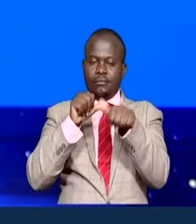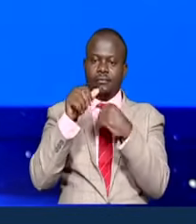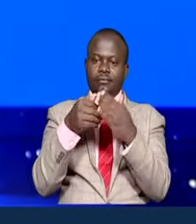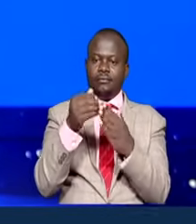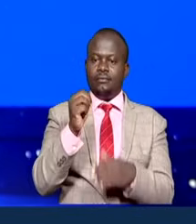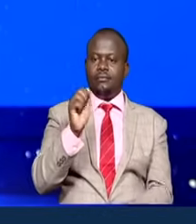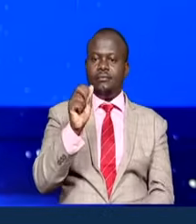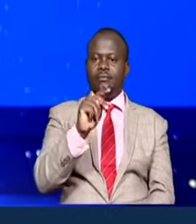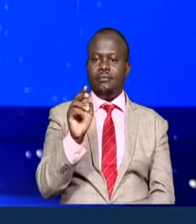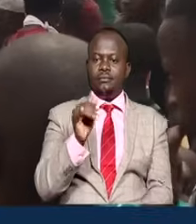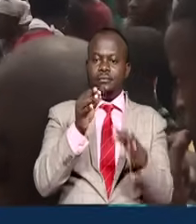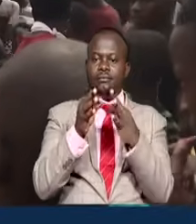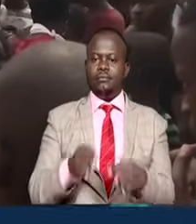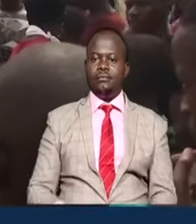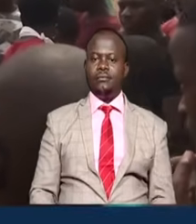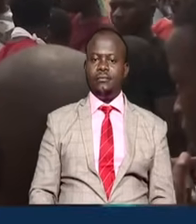Claude.